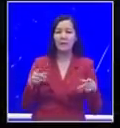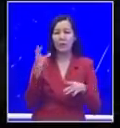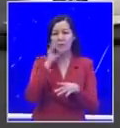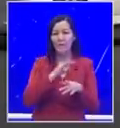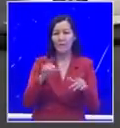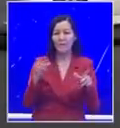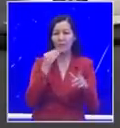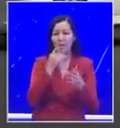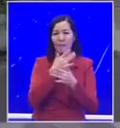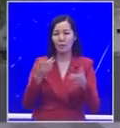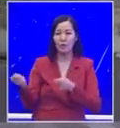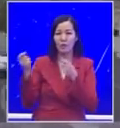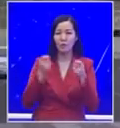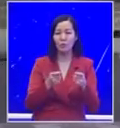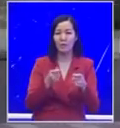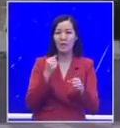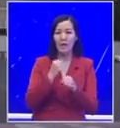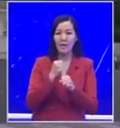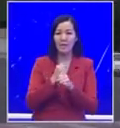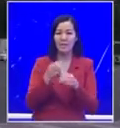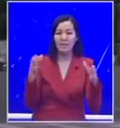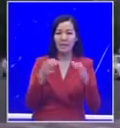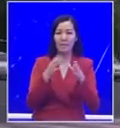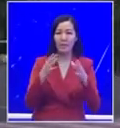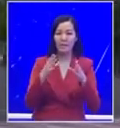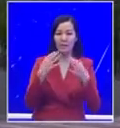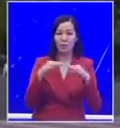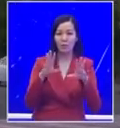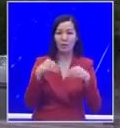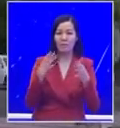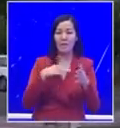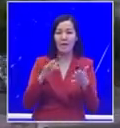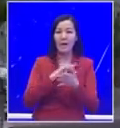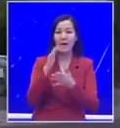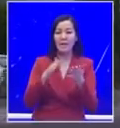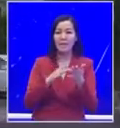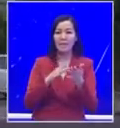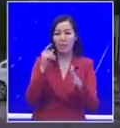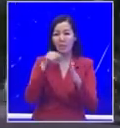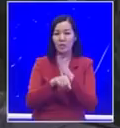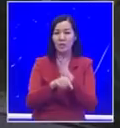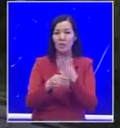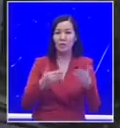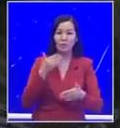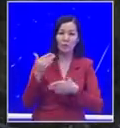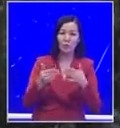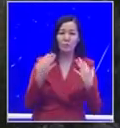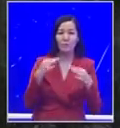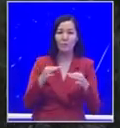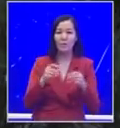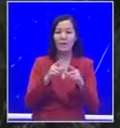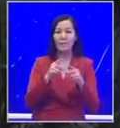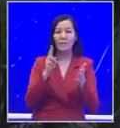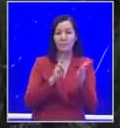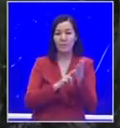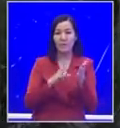және тамақты үйге жеткізумен айналысатын компаниялар ғана беріледі. Қалада жүруге болатын көлік құралдарына арнайы стикер жабыстырылады.